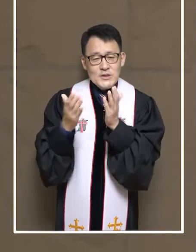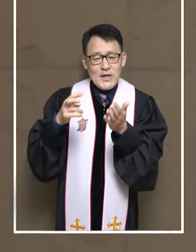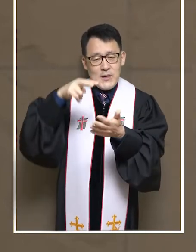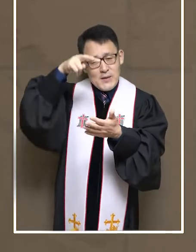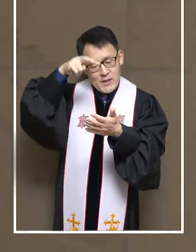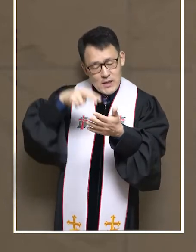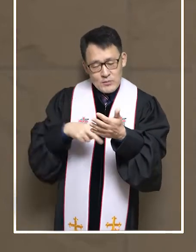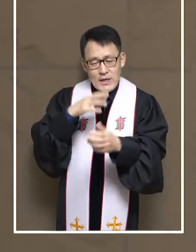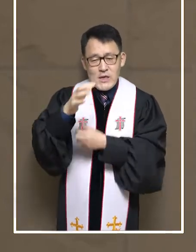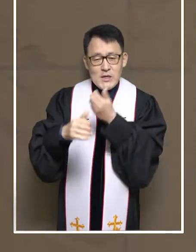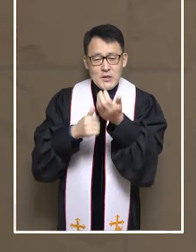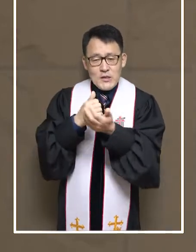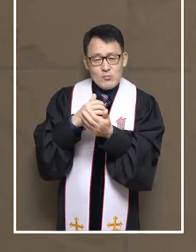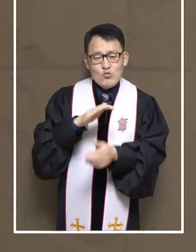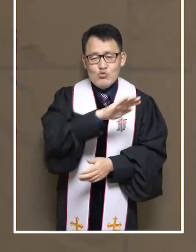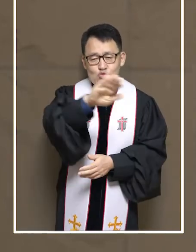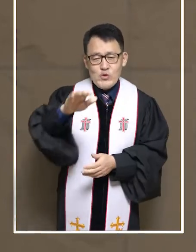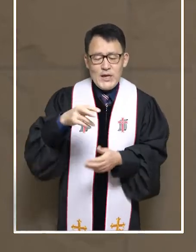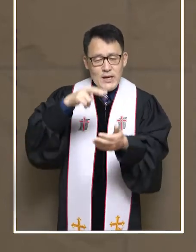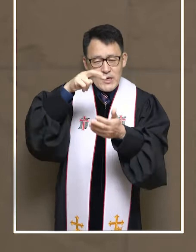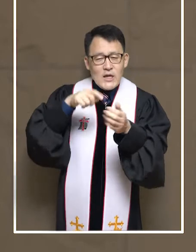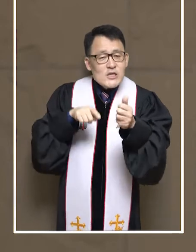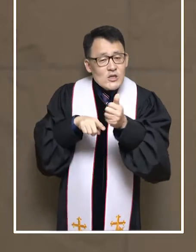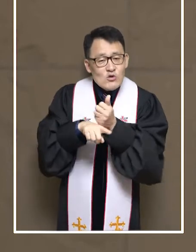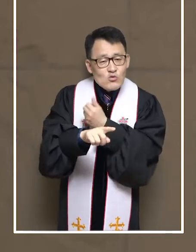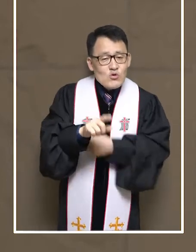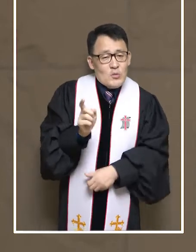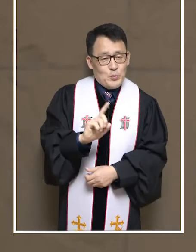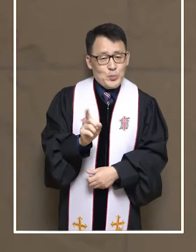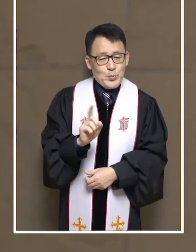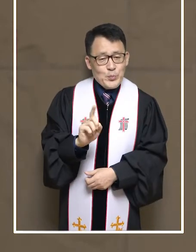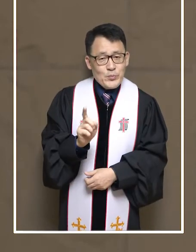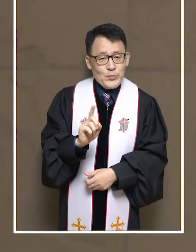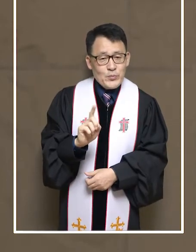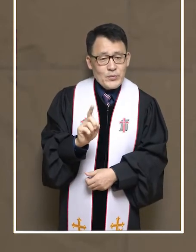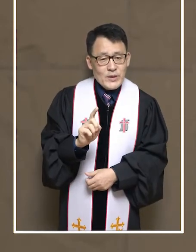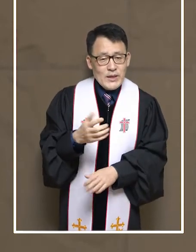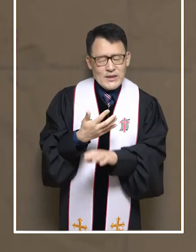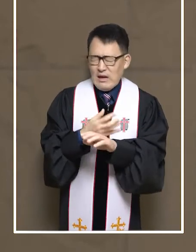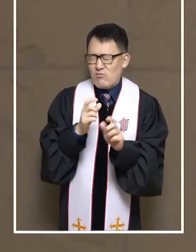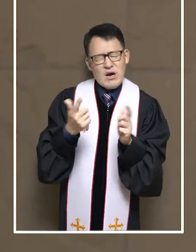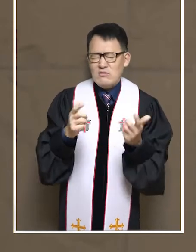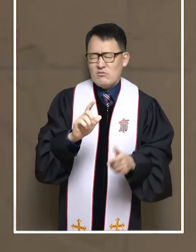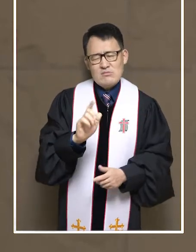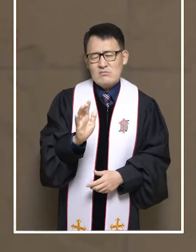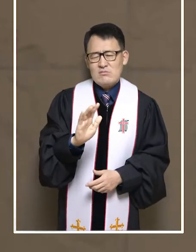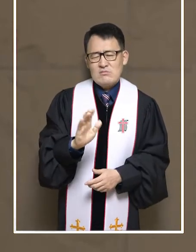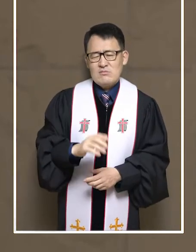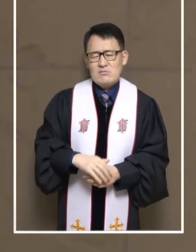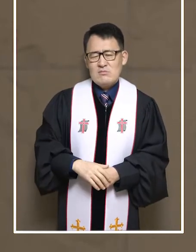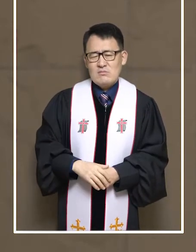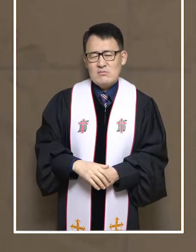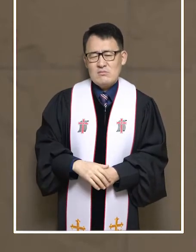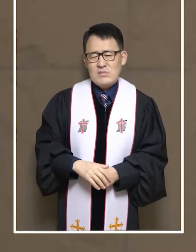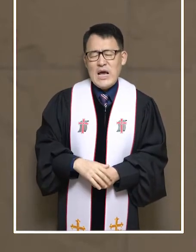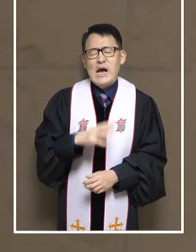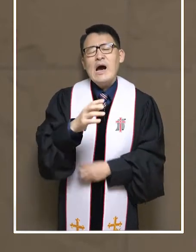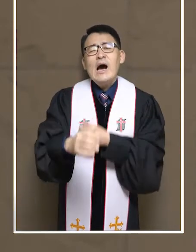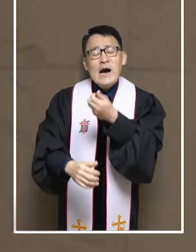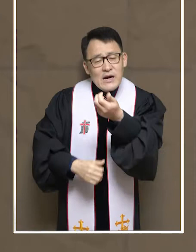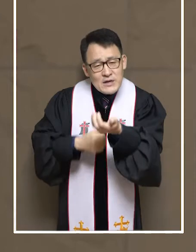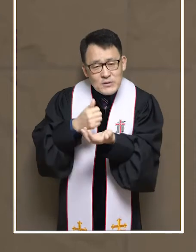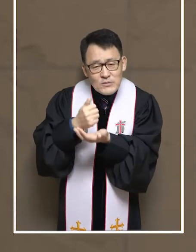오늘 그 이야기를 성경에 담아서 하나님께서 우리에게 읽게 하시는 이유가 뭘까요? 다른 게